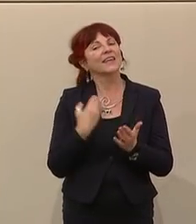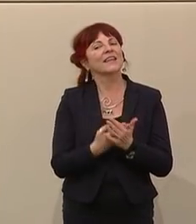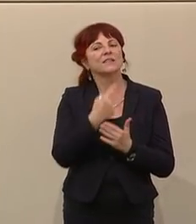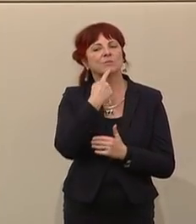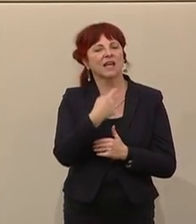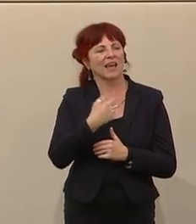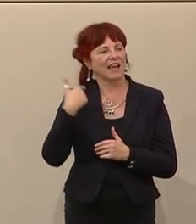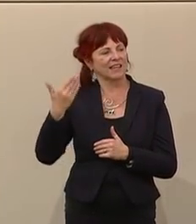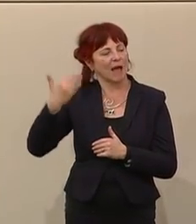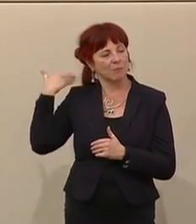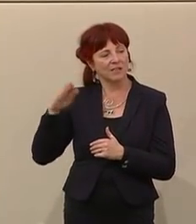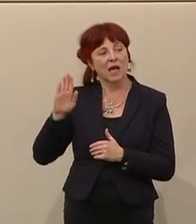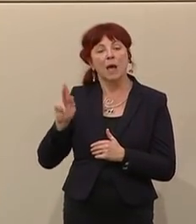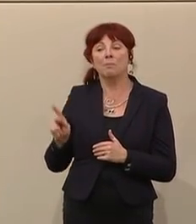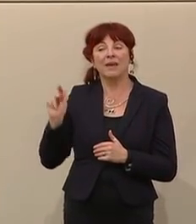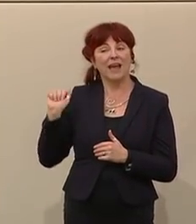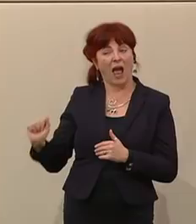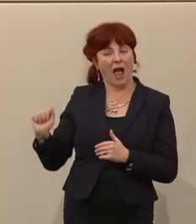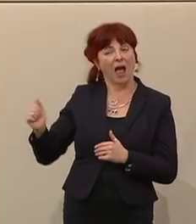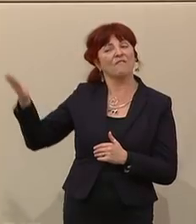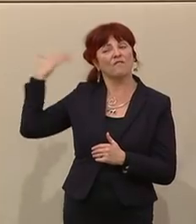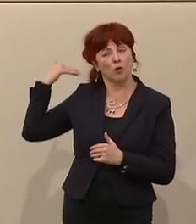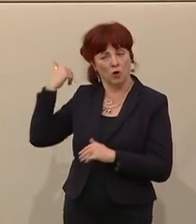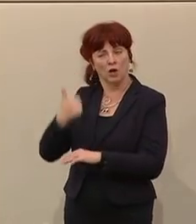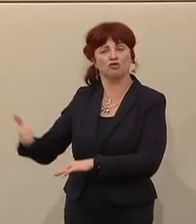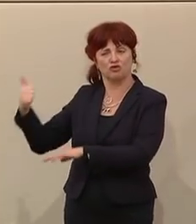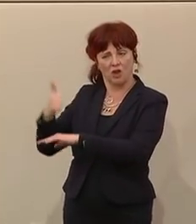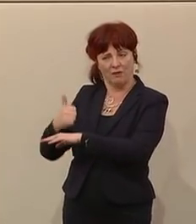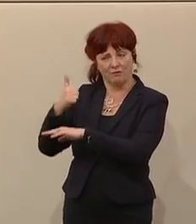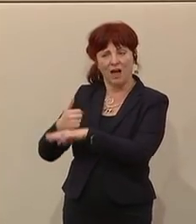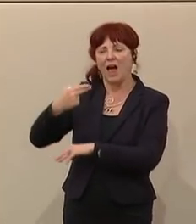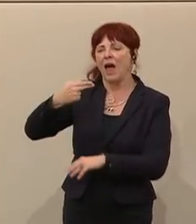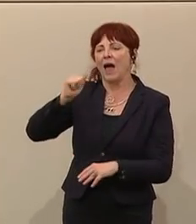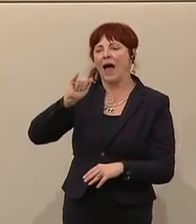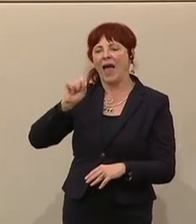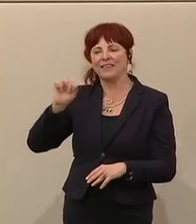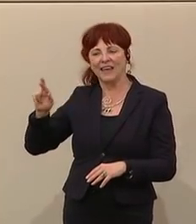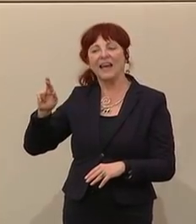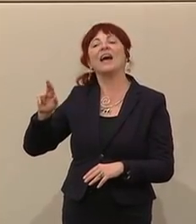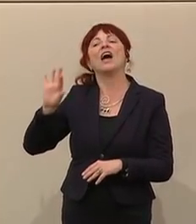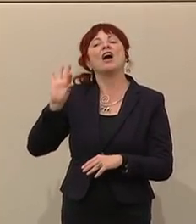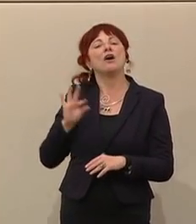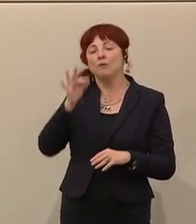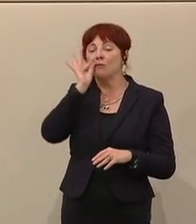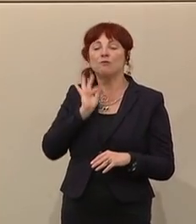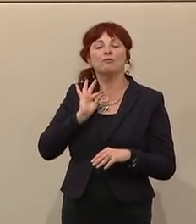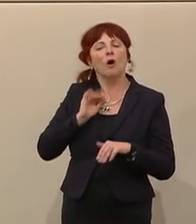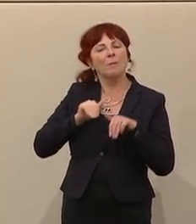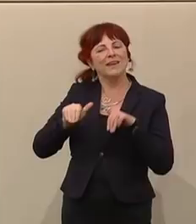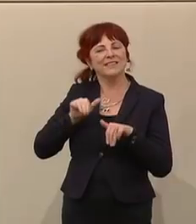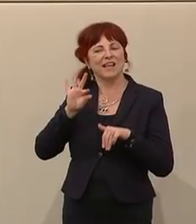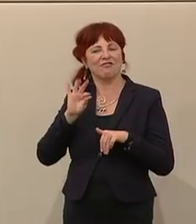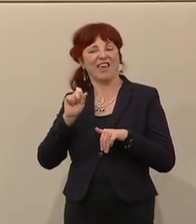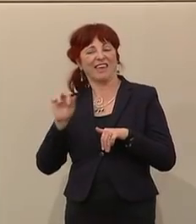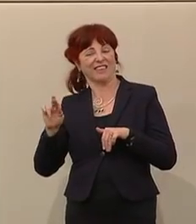den Ex-Chef des BKA Heidinger, der damals von Fekt aus ähnlichen Gründen suspendiert wurde, wie jetzt Kickl